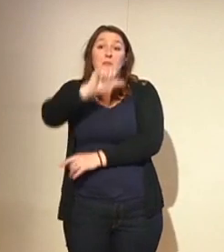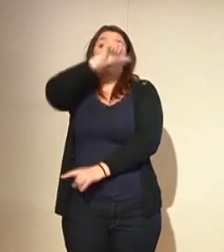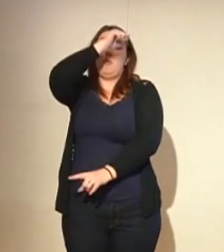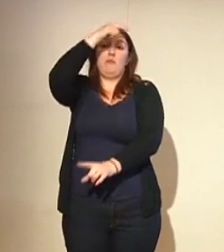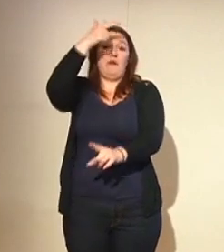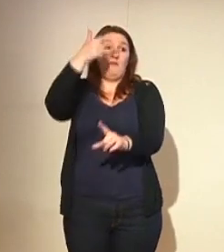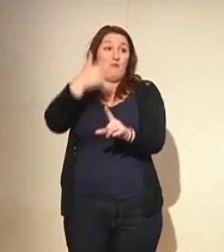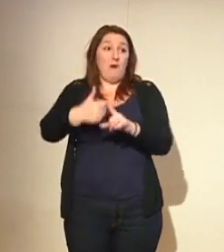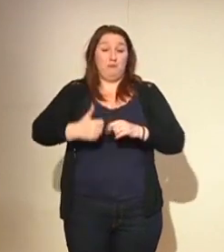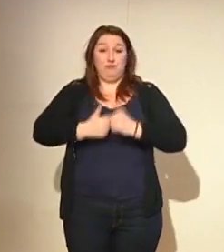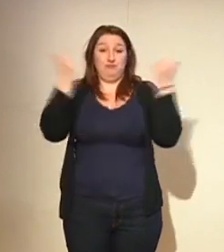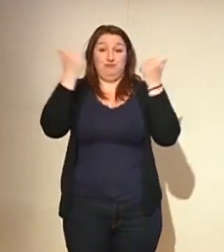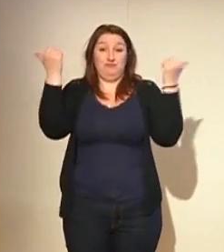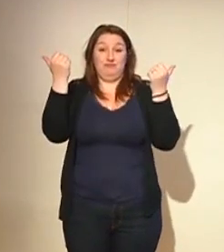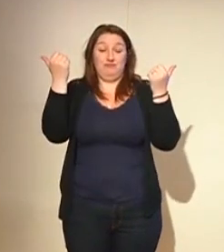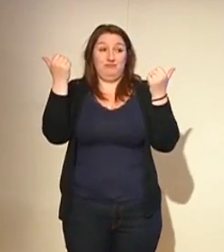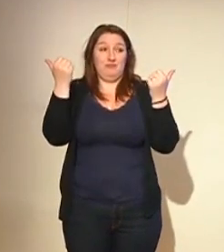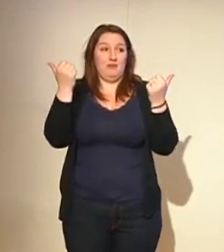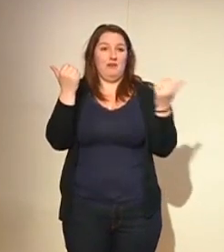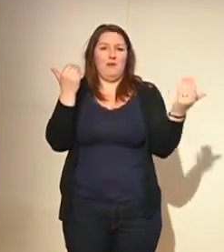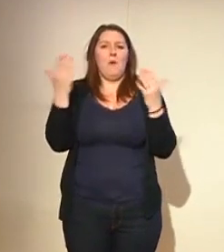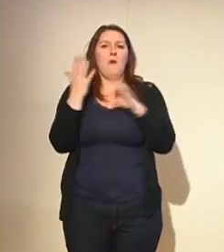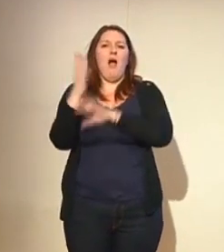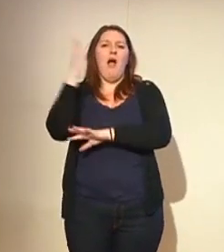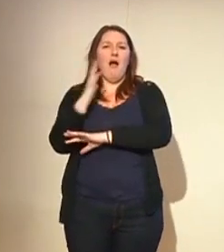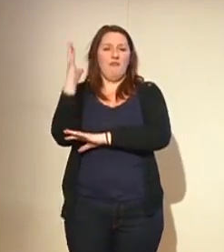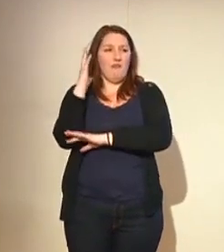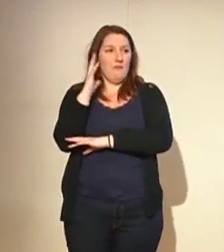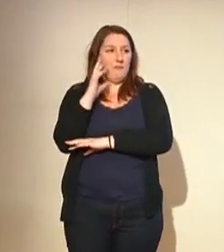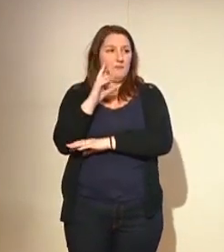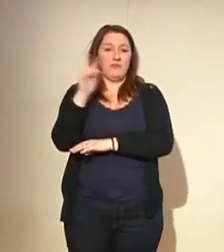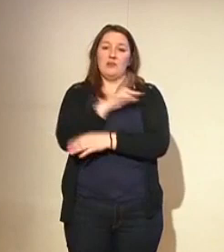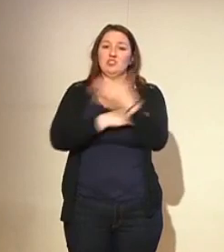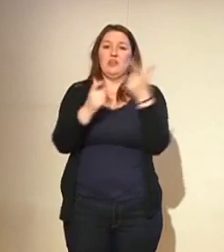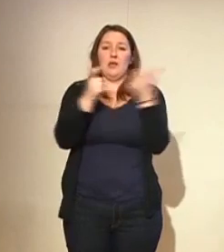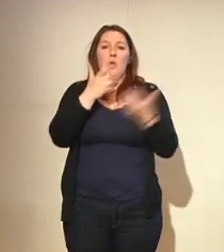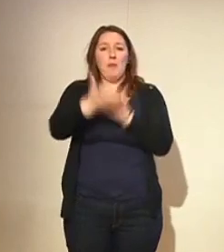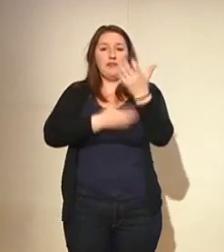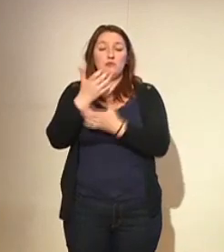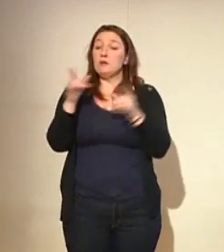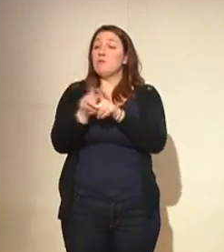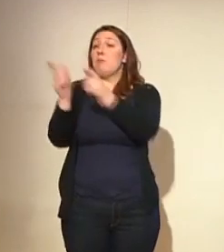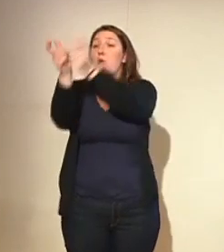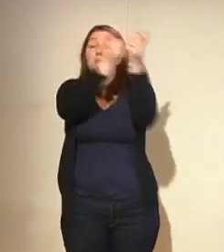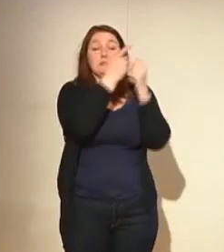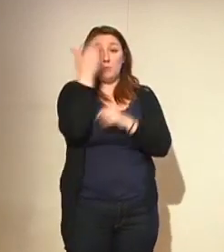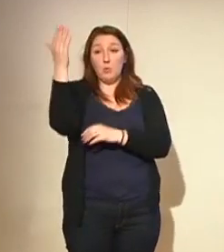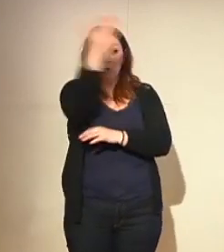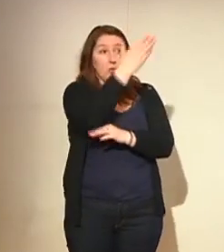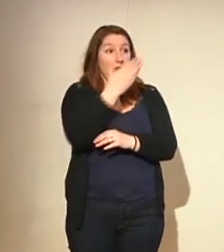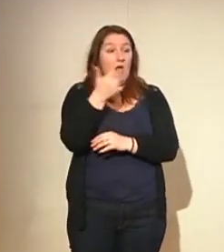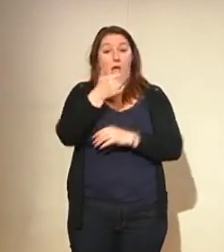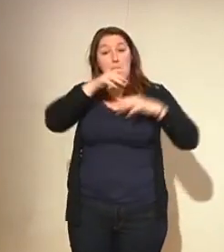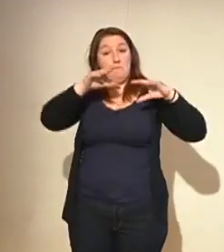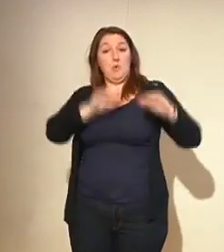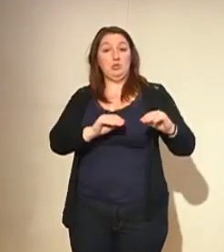contradiction avec ce qui se faisait par le passé à savoir qu'àacompagnie de chauffage comme dans d'autres organismes il y avait un